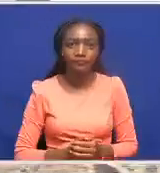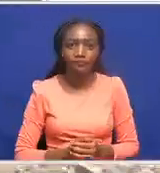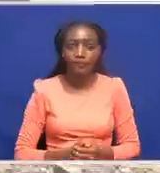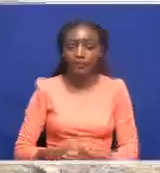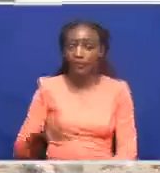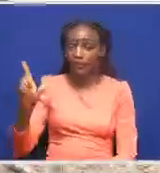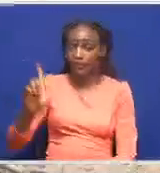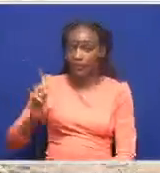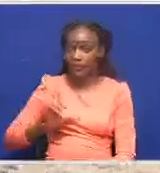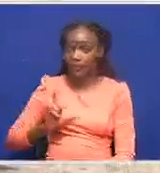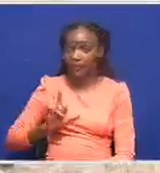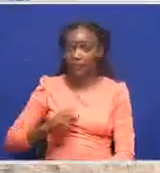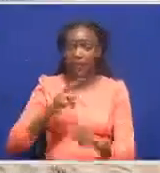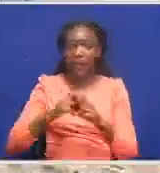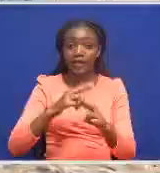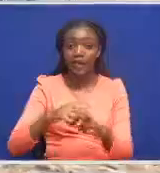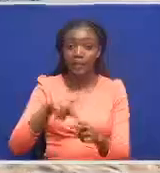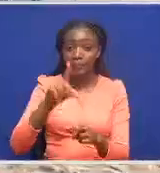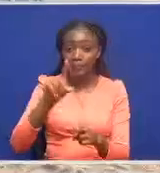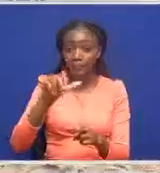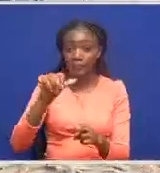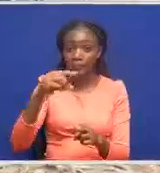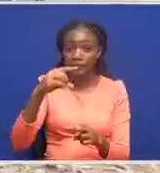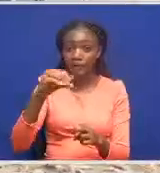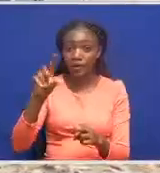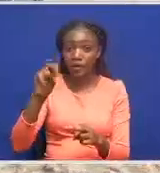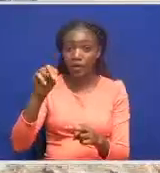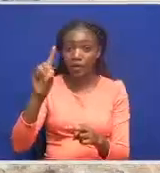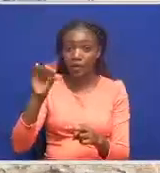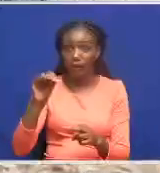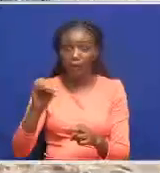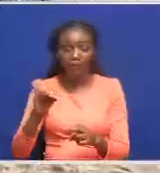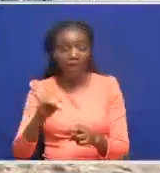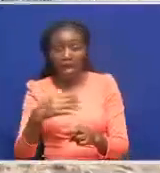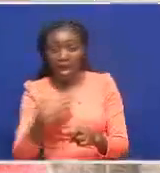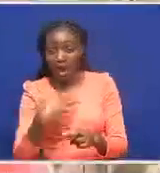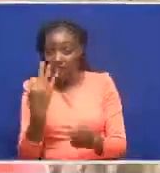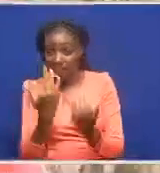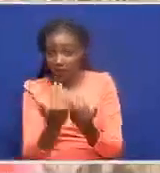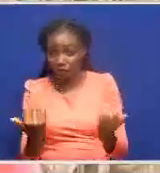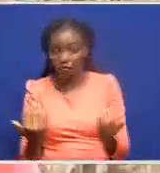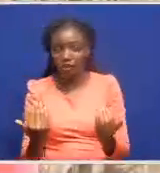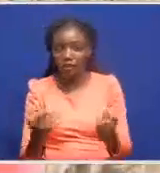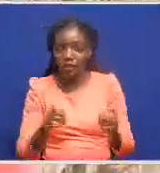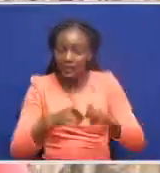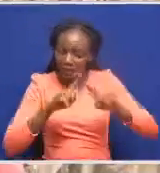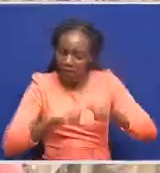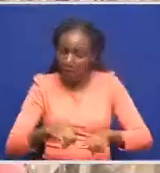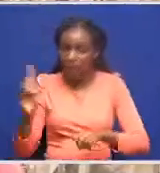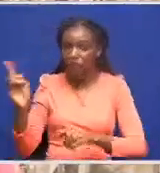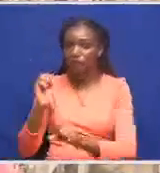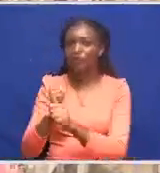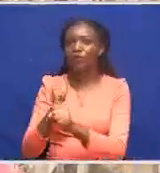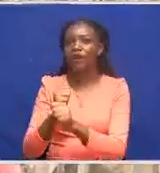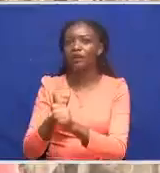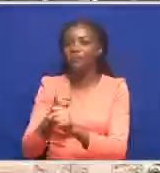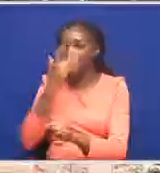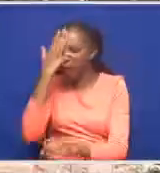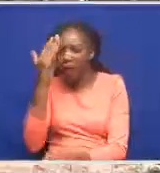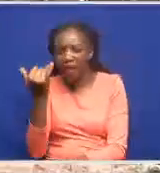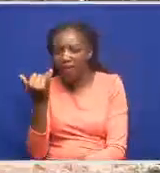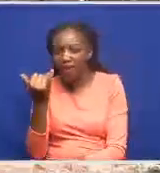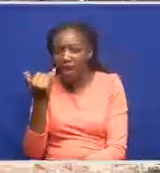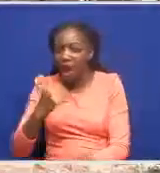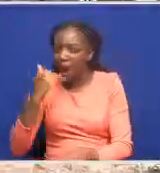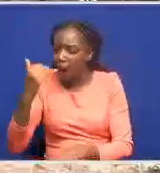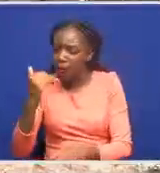Beatrice Kagendo ni mama watoto watatu na kazi hii ya kutengeneza kokoto ndiyo anayoitambua zaidi, kwani